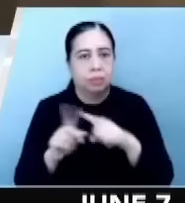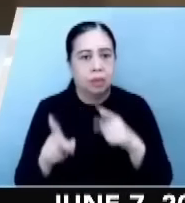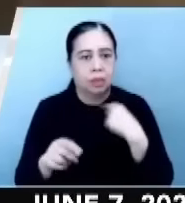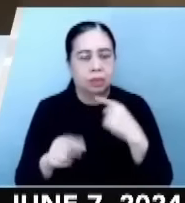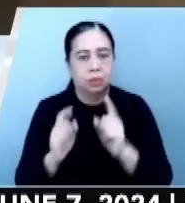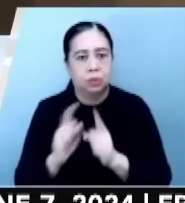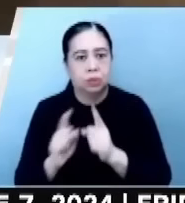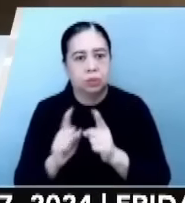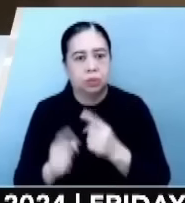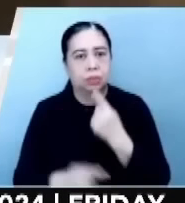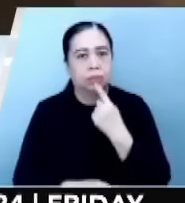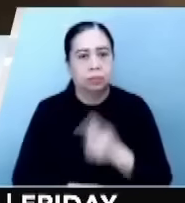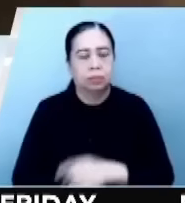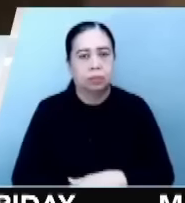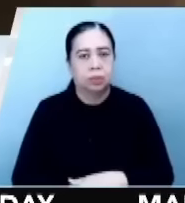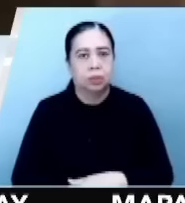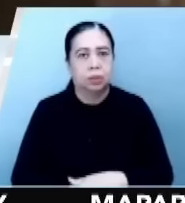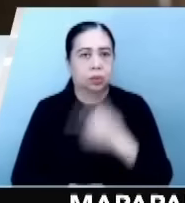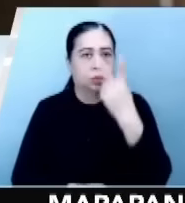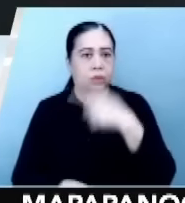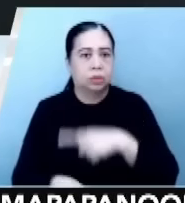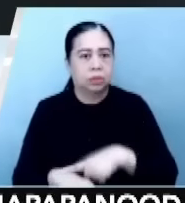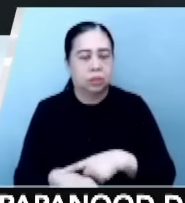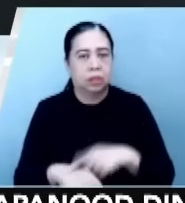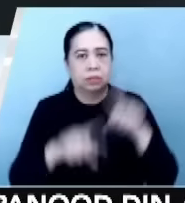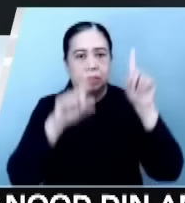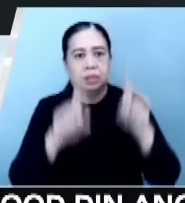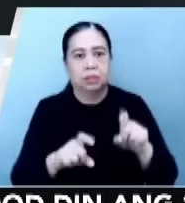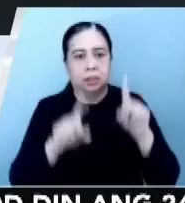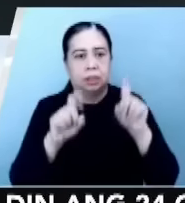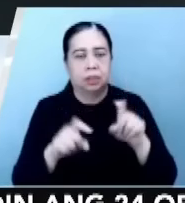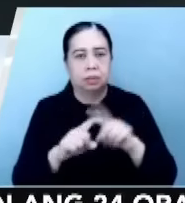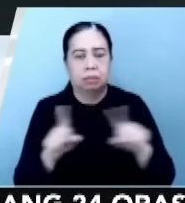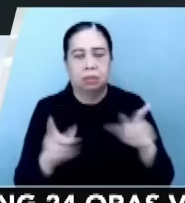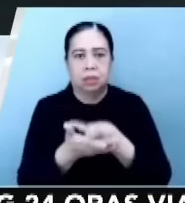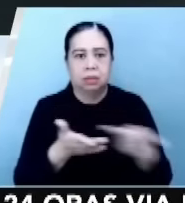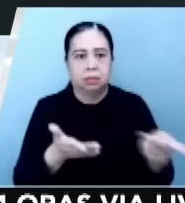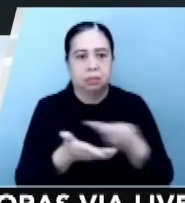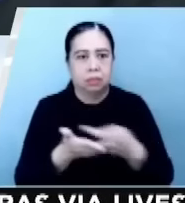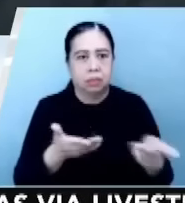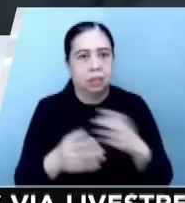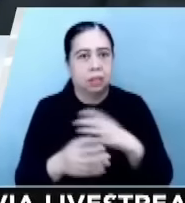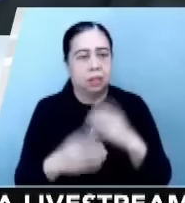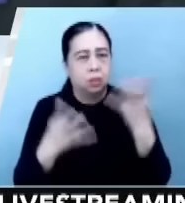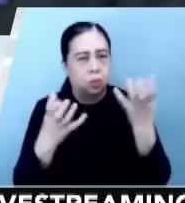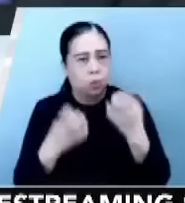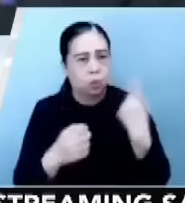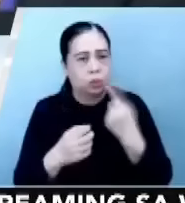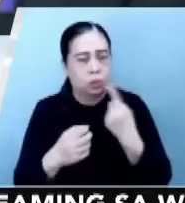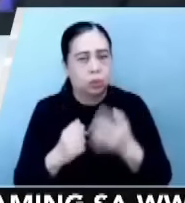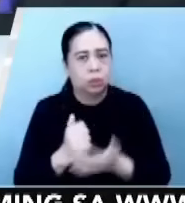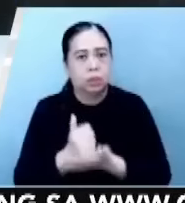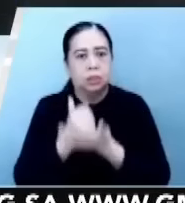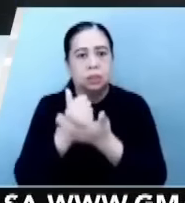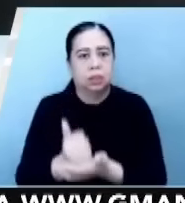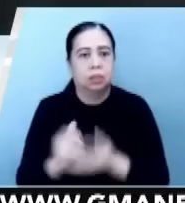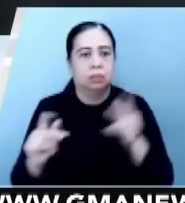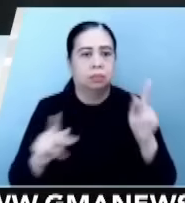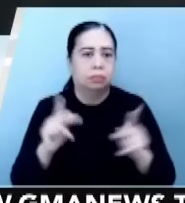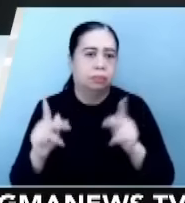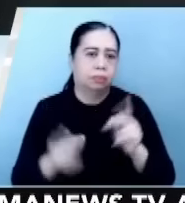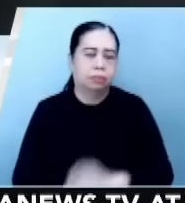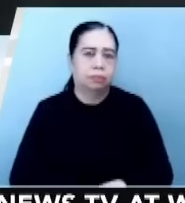sinabi niyang 2 beses siyang nag-board exam, pero di siya nakapasa. At ang hangad lang daw niya ay makatulong sa kapwa.